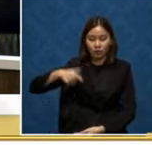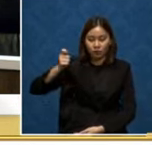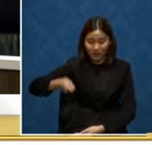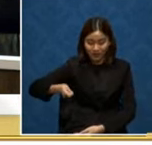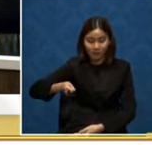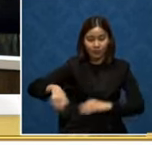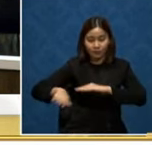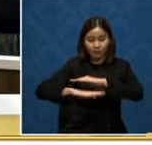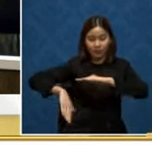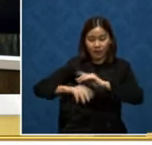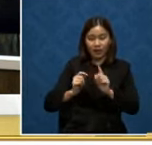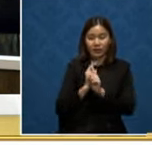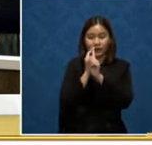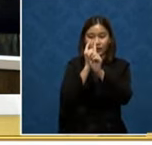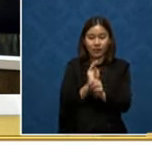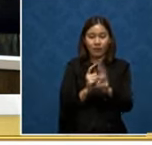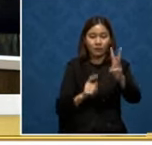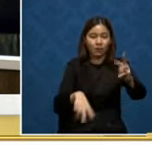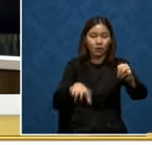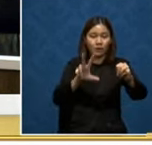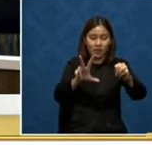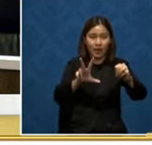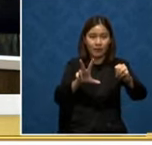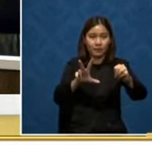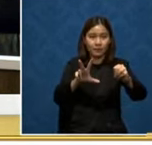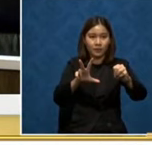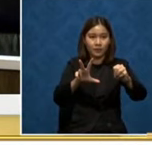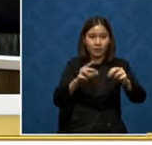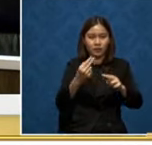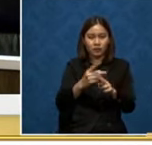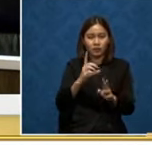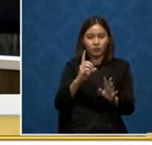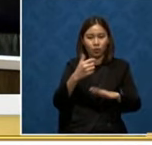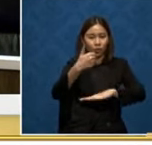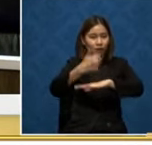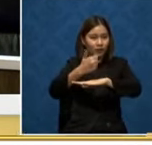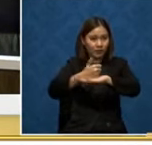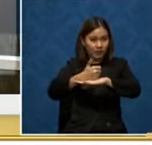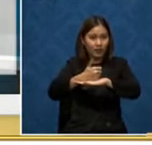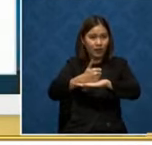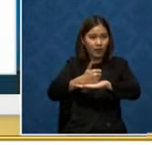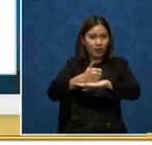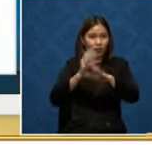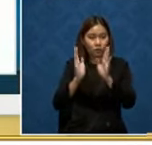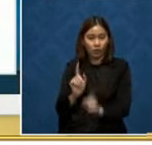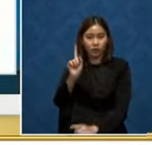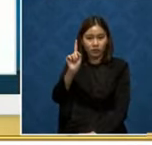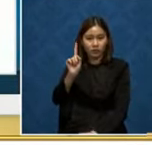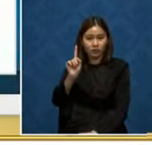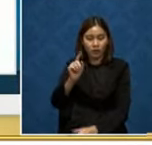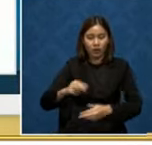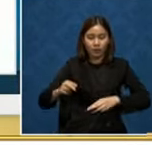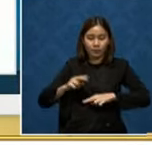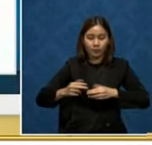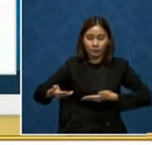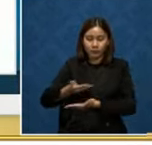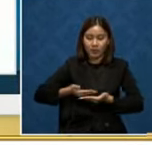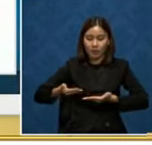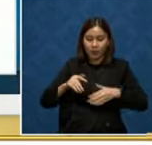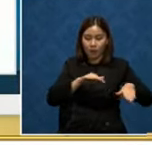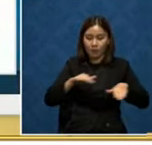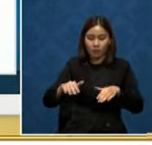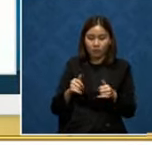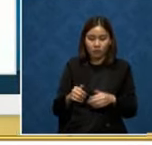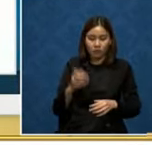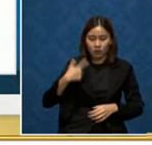ต้นตามความมาตาาน 3 ให้ดาตะยุติธicon umintaingพิจารณาพร้อมด้วยกบ